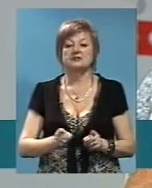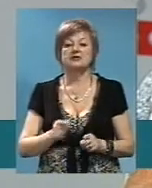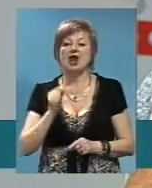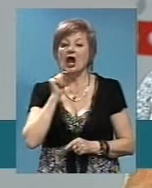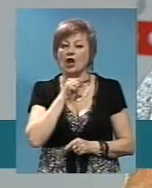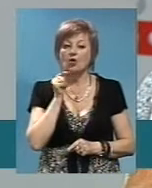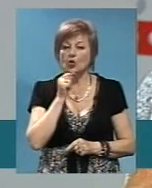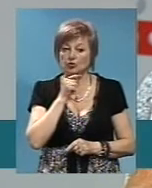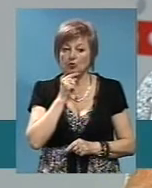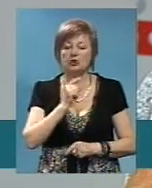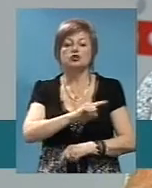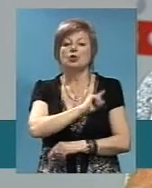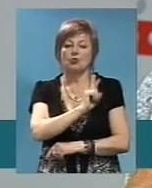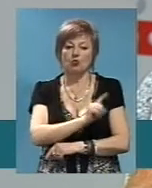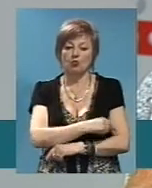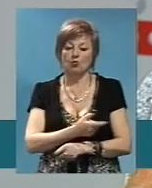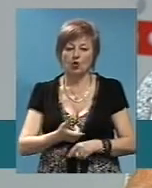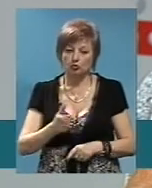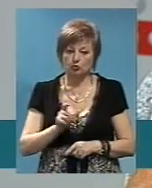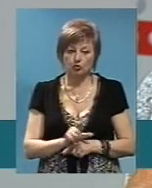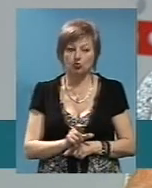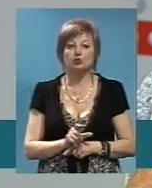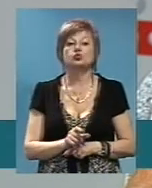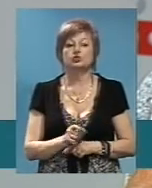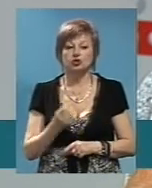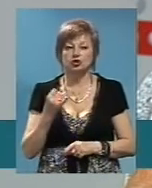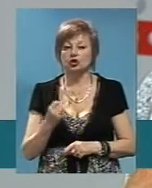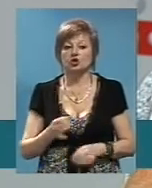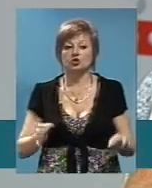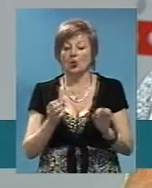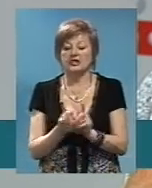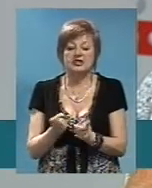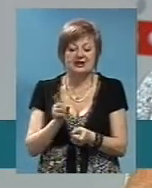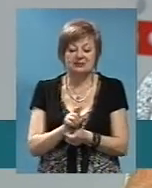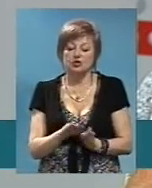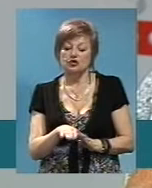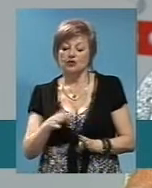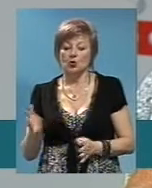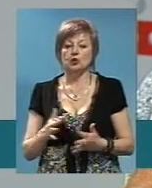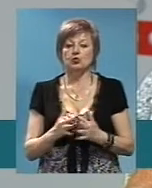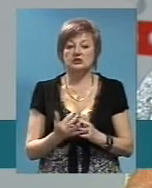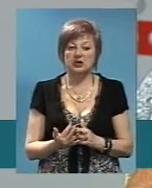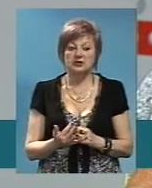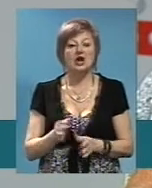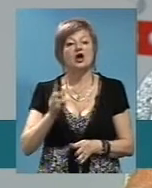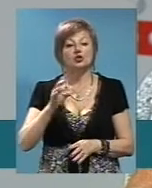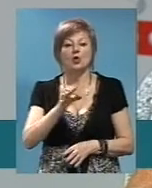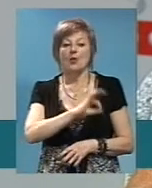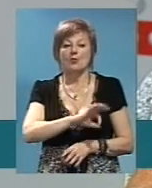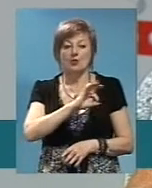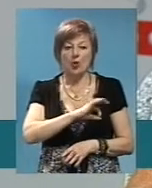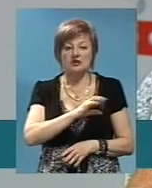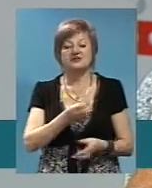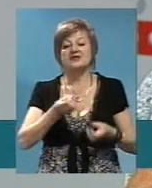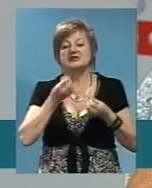економічно потужніші, і урбанізацію ніхто не відміняв, і вона не зміниться в сторону села, на жаль. Але користуватися